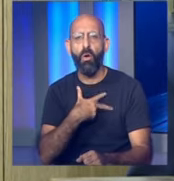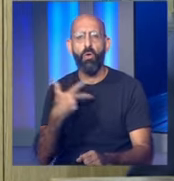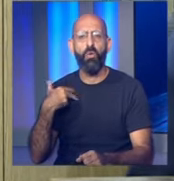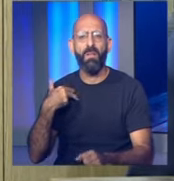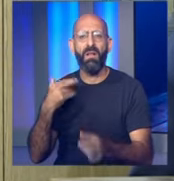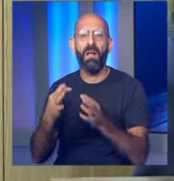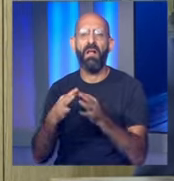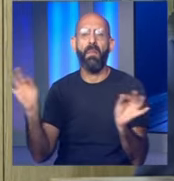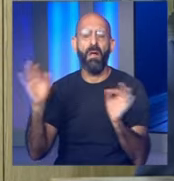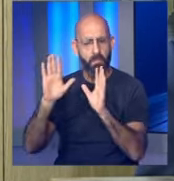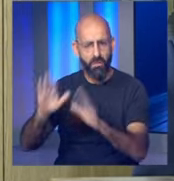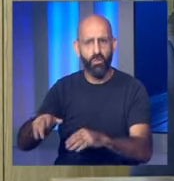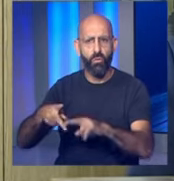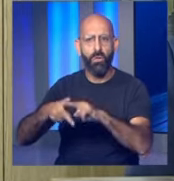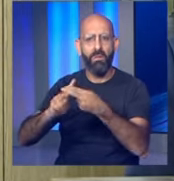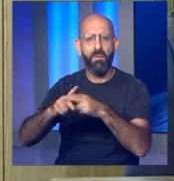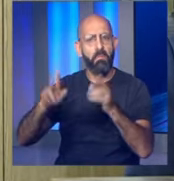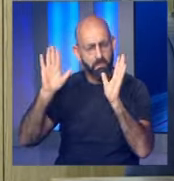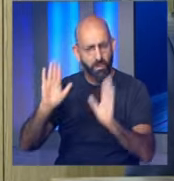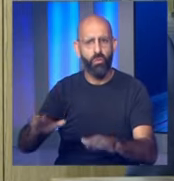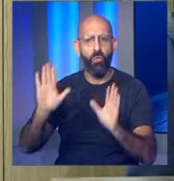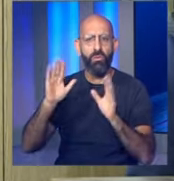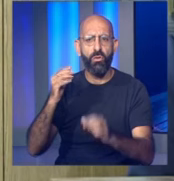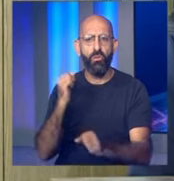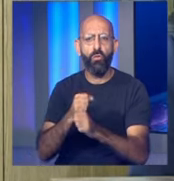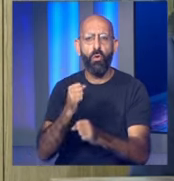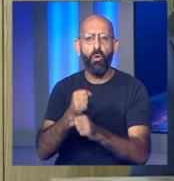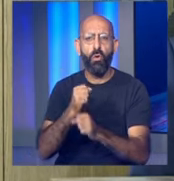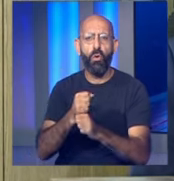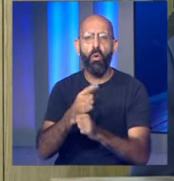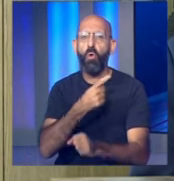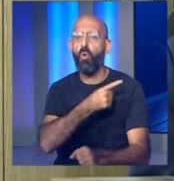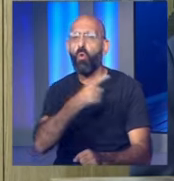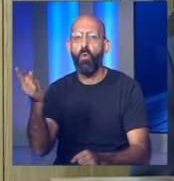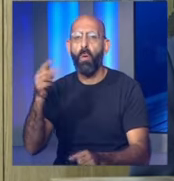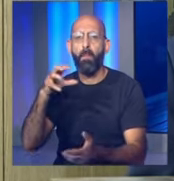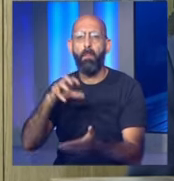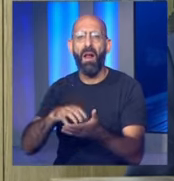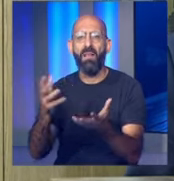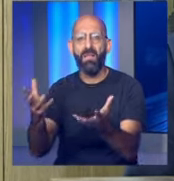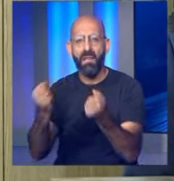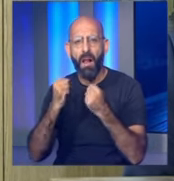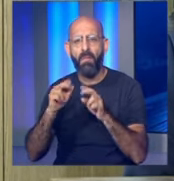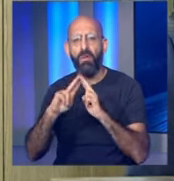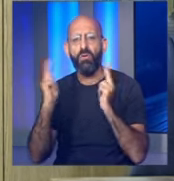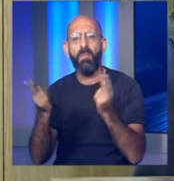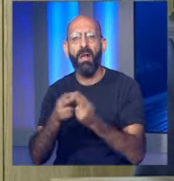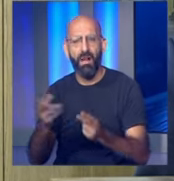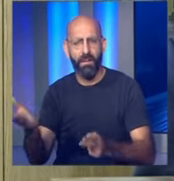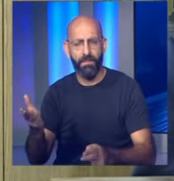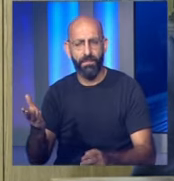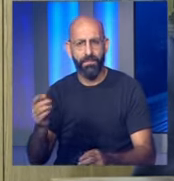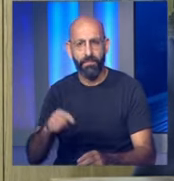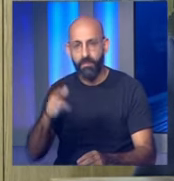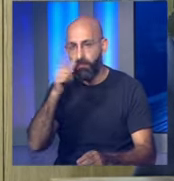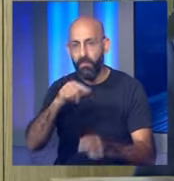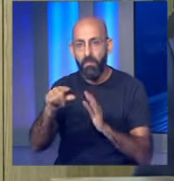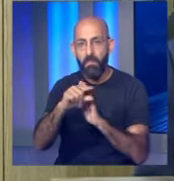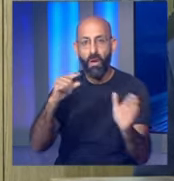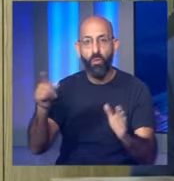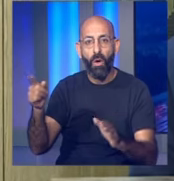الجمهورية والانتخاب رئيس جمهورية، ومن ثم إلى تشكيل حكومة مكتملة الصلاحيات بتتولى